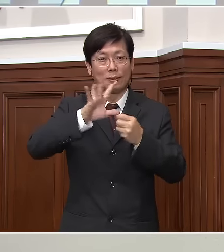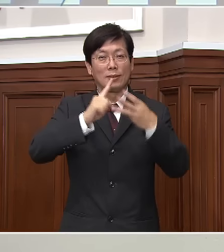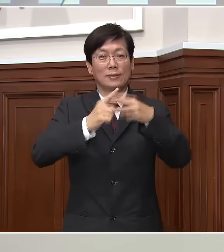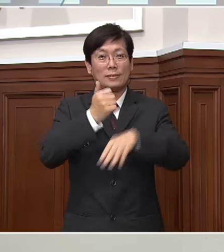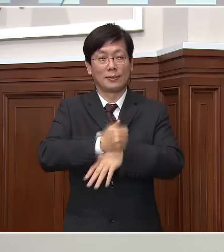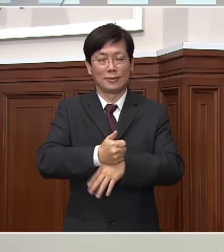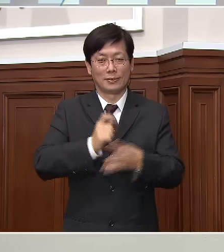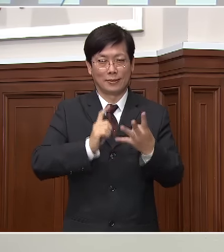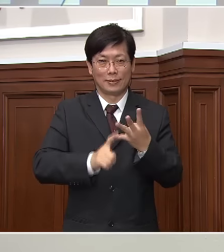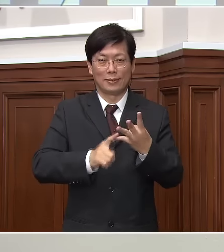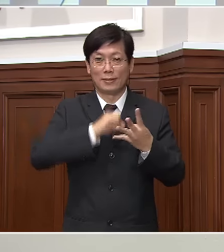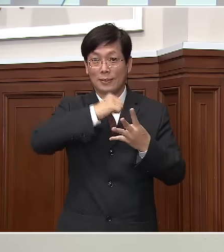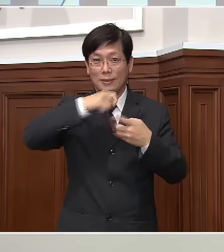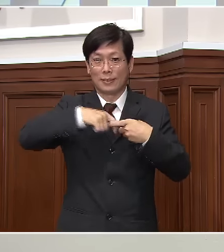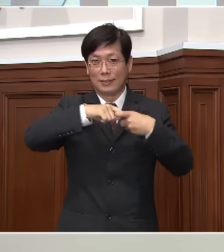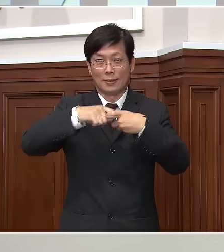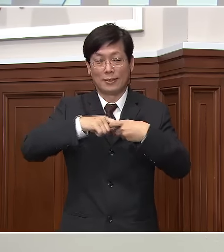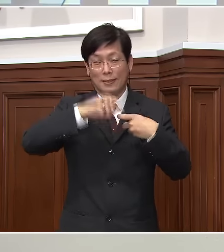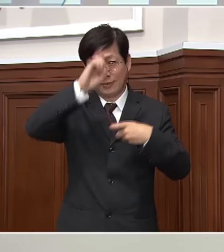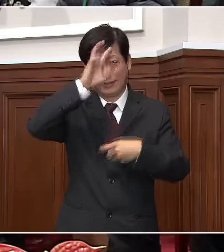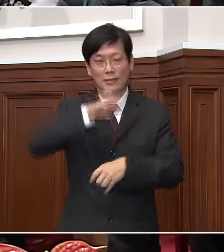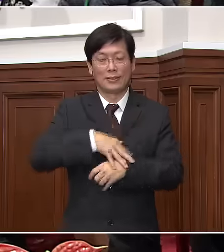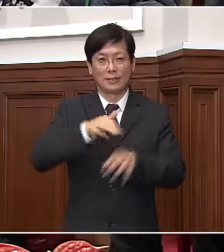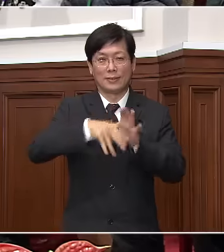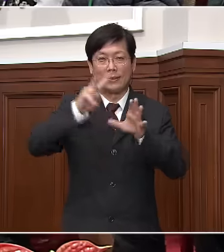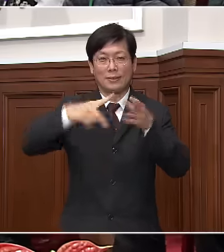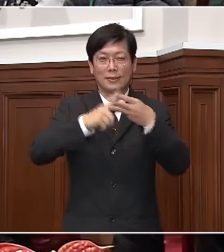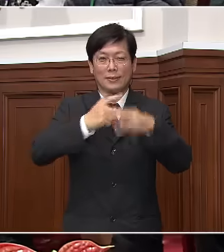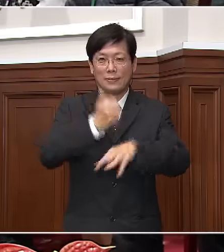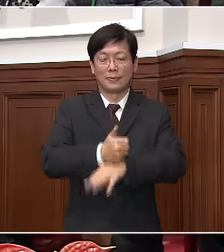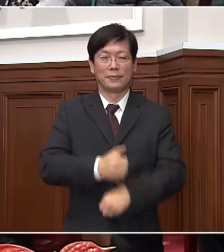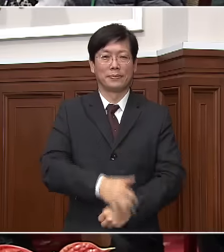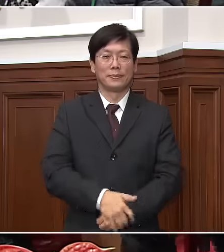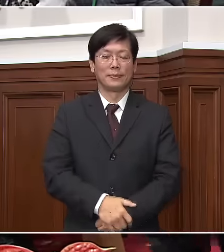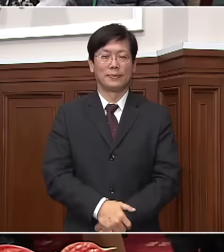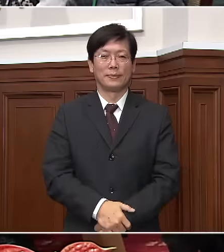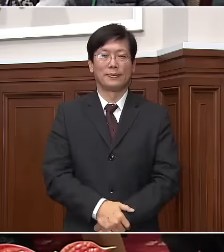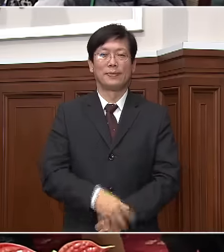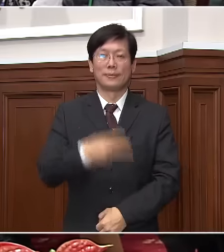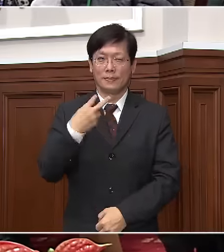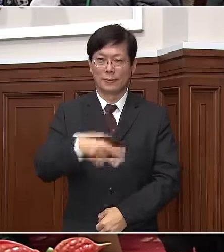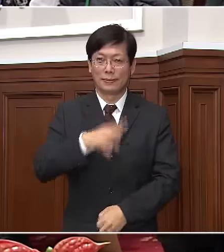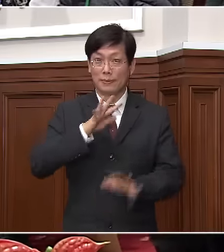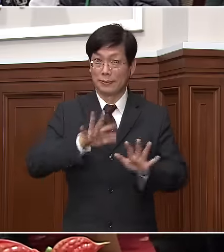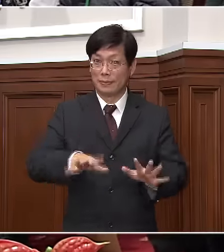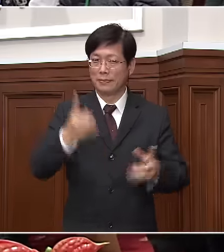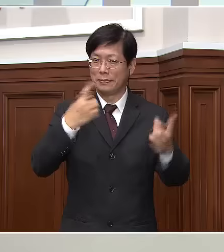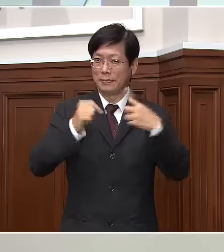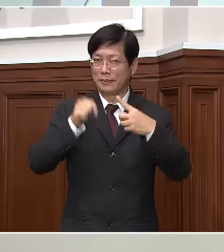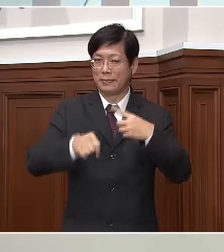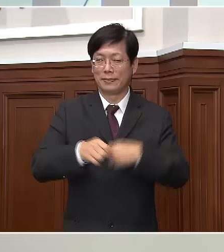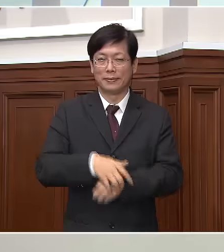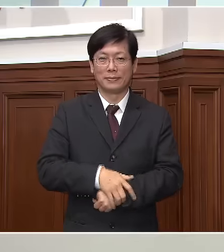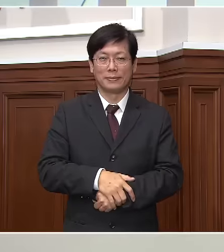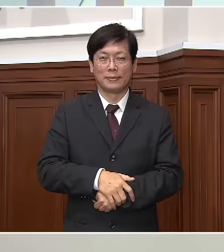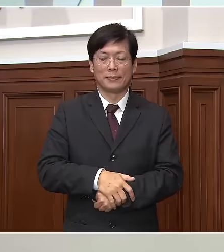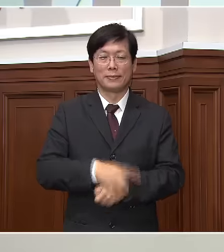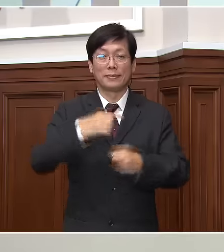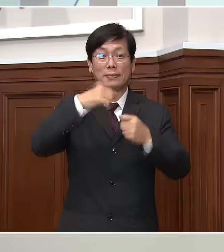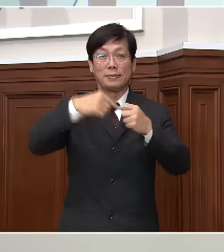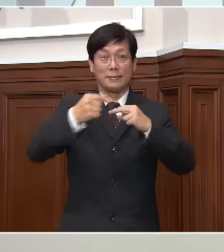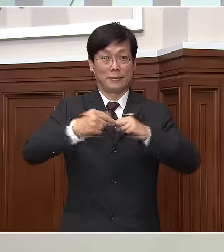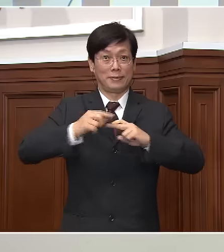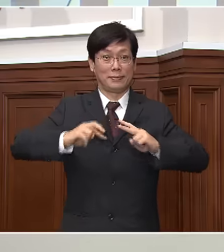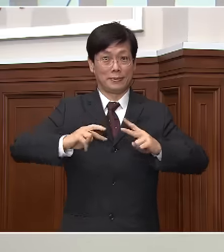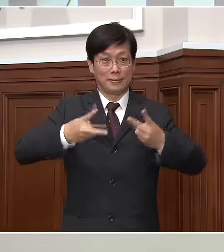席，以及台湾团结联盟党的刘益德刘主席，还有今天参与我们年金